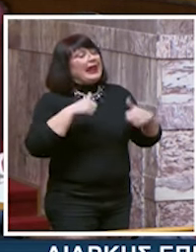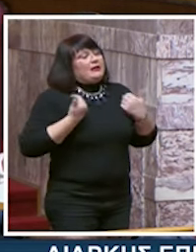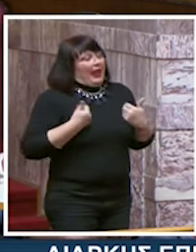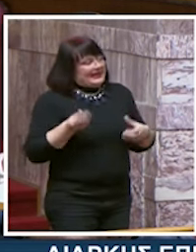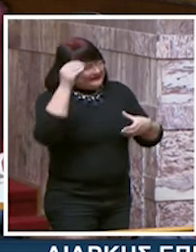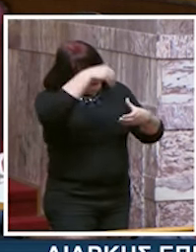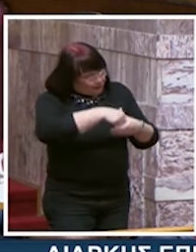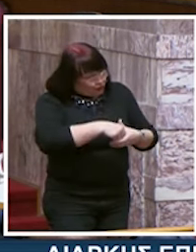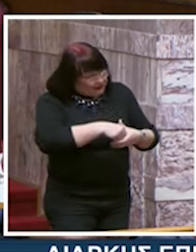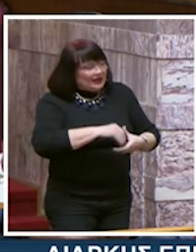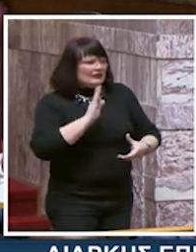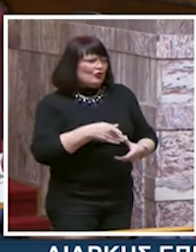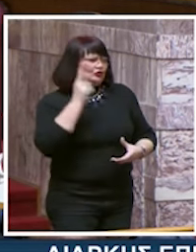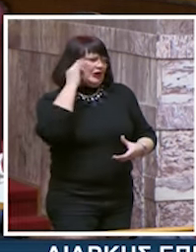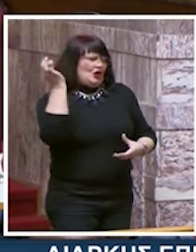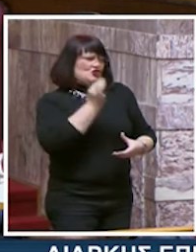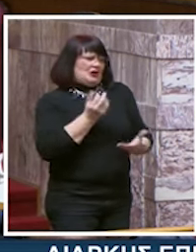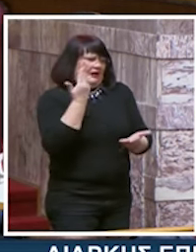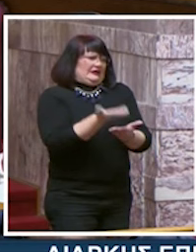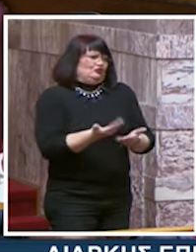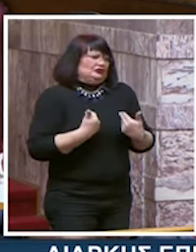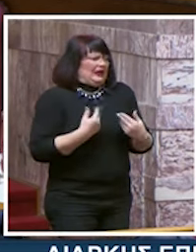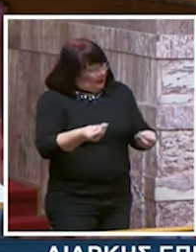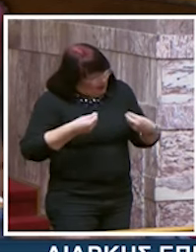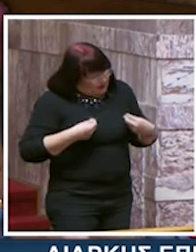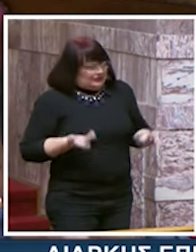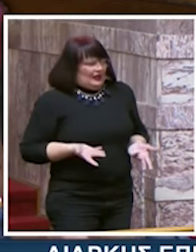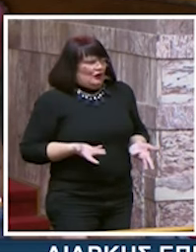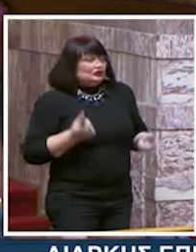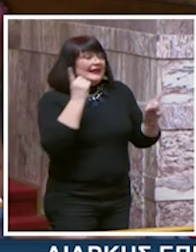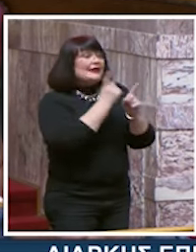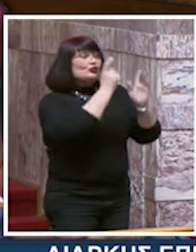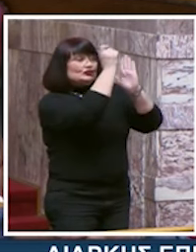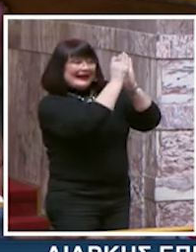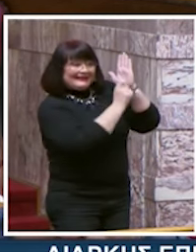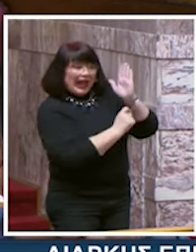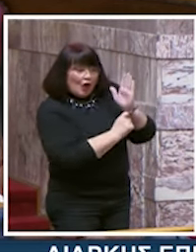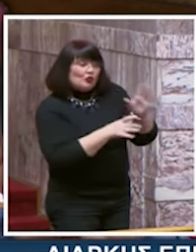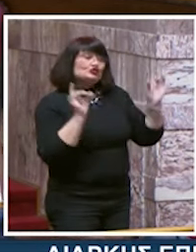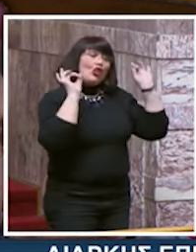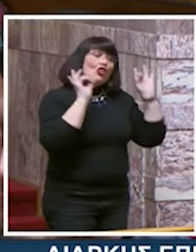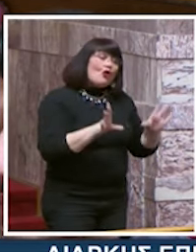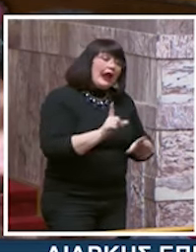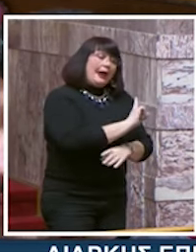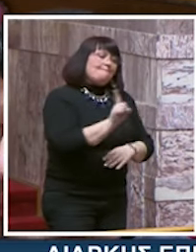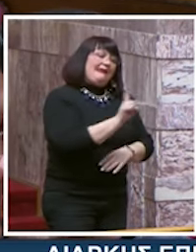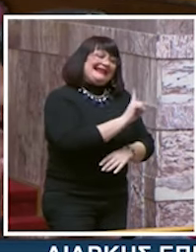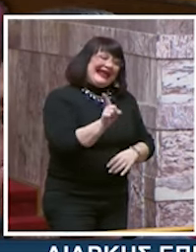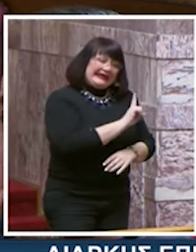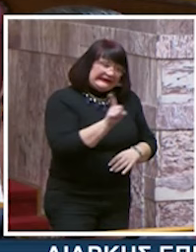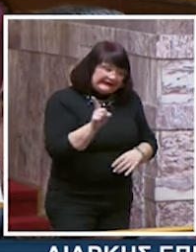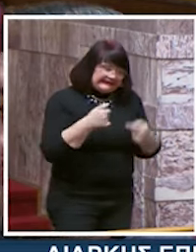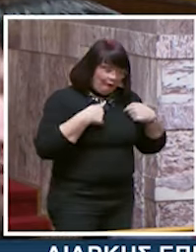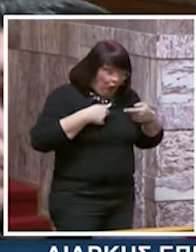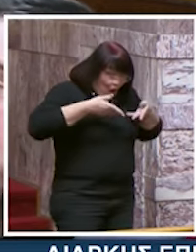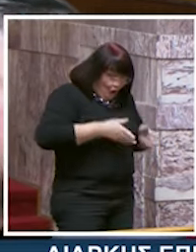μπορούσε να εξασφαλίσει τα αυτονόητα που διεκδικούμε έτσι και αλλιώς. Ειδικούς εκλογικούς καταλόγους, δωρεάν μετακινήσεις από και προς τον τόπο